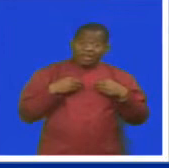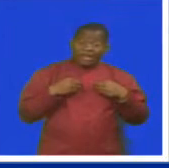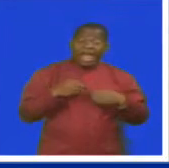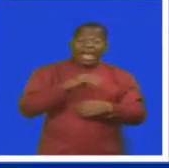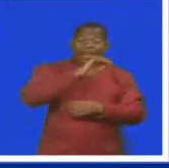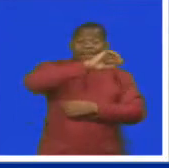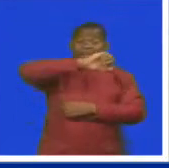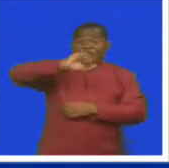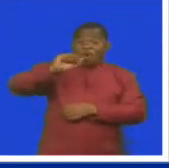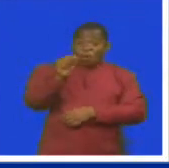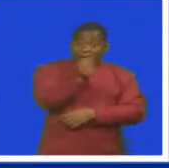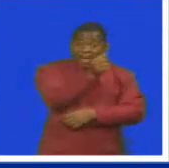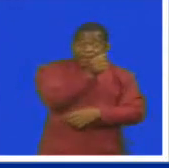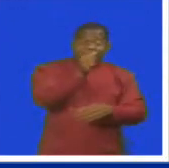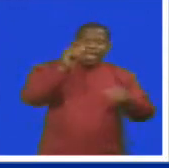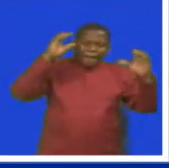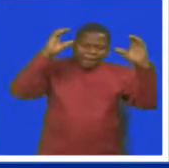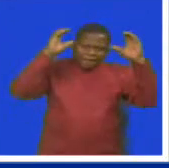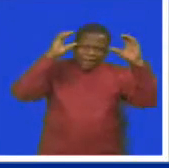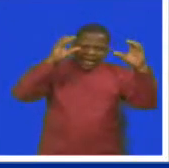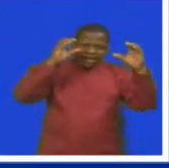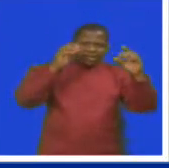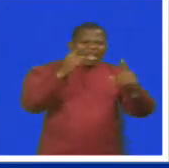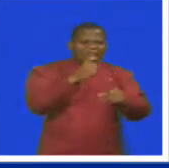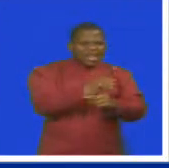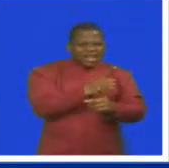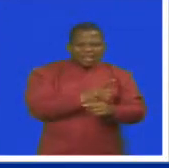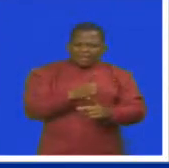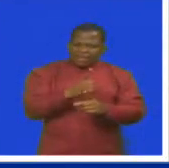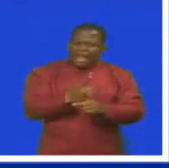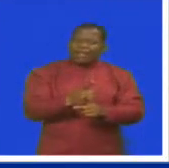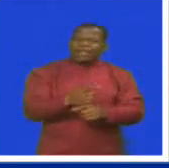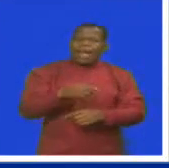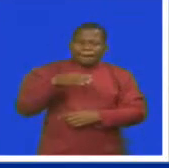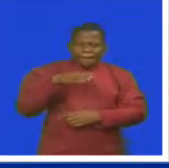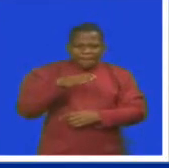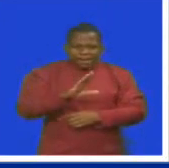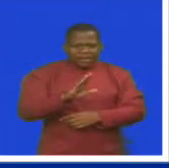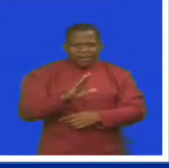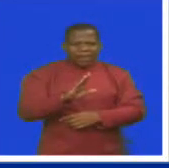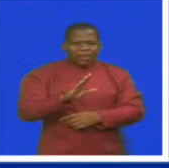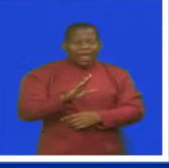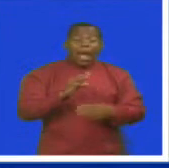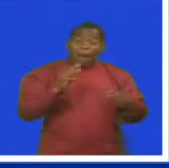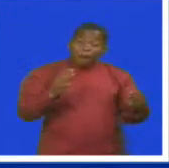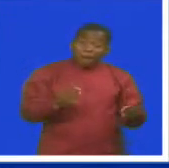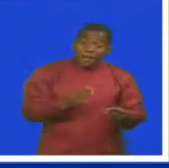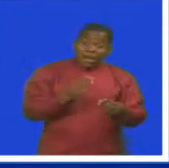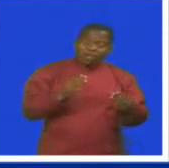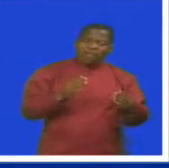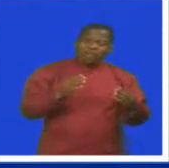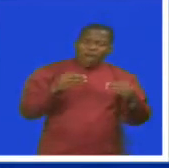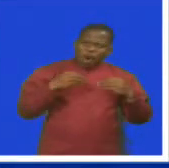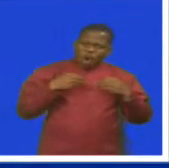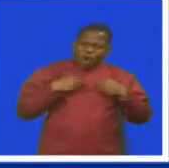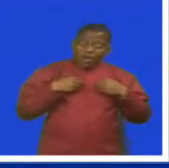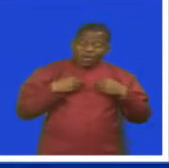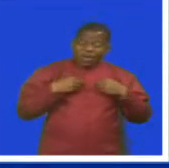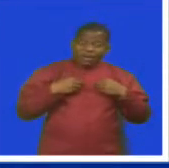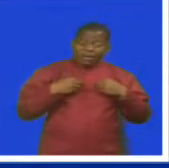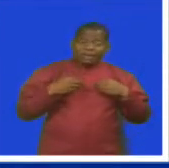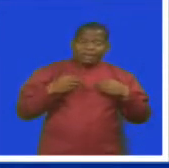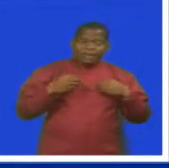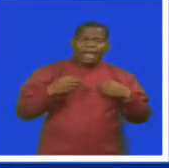sibuka. So nyalo bese sicela nje ukuthi bahlangane bonke nema owner kamanzini lokho silimata kakhulu ukuthi asakhona ukureturna kamanzini. Kamanzini